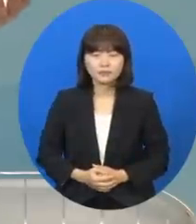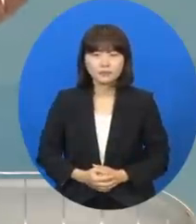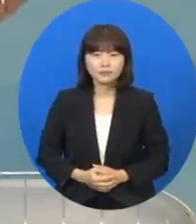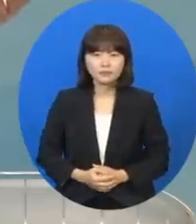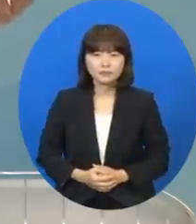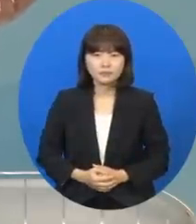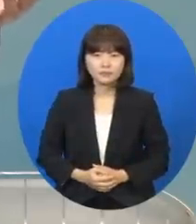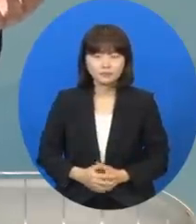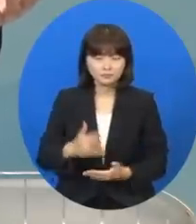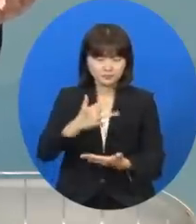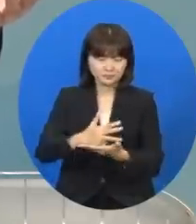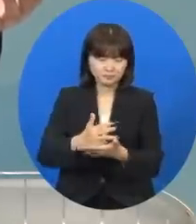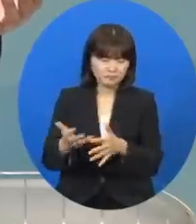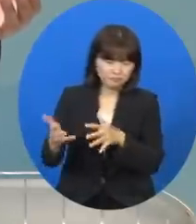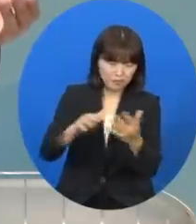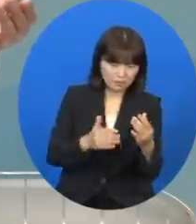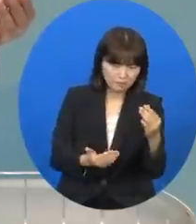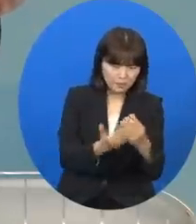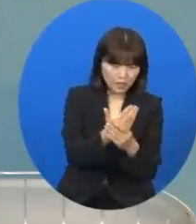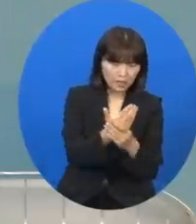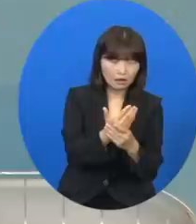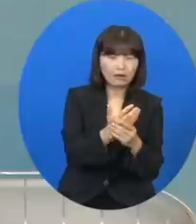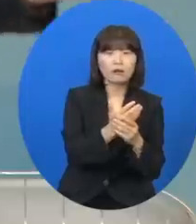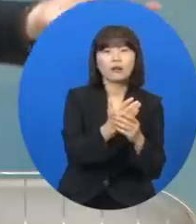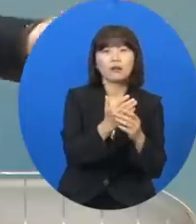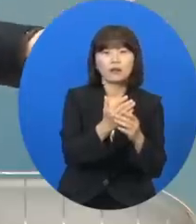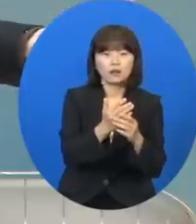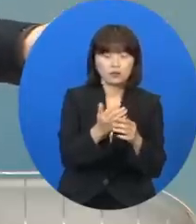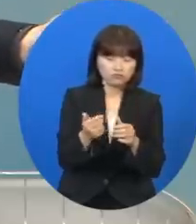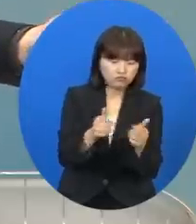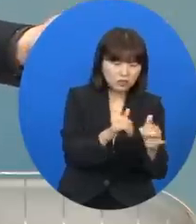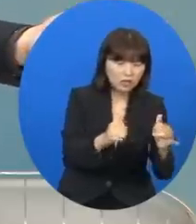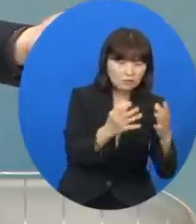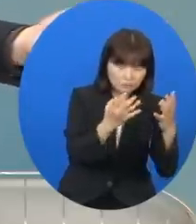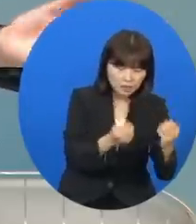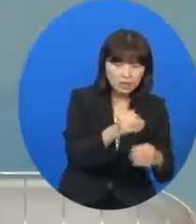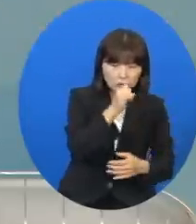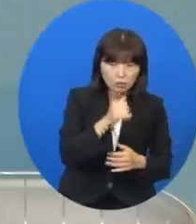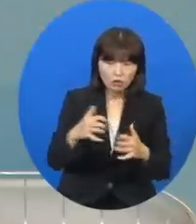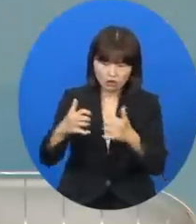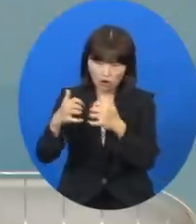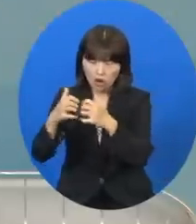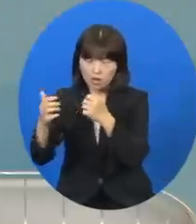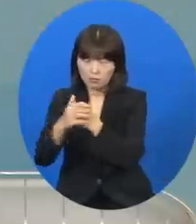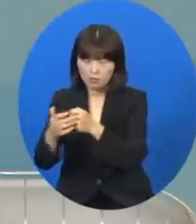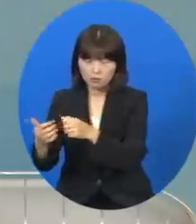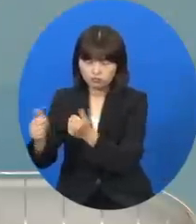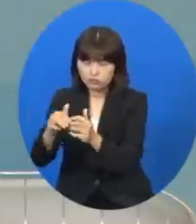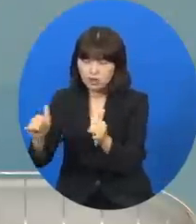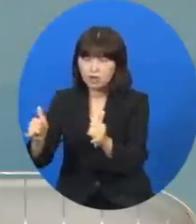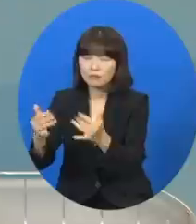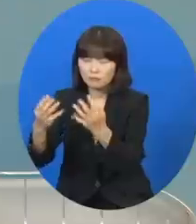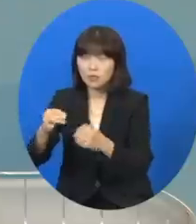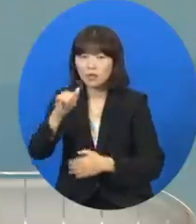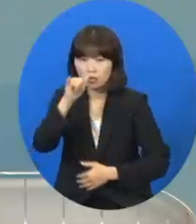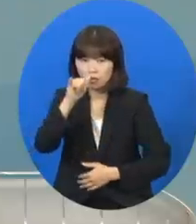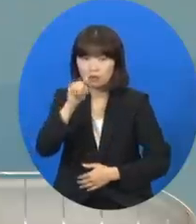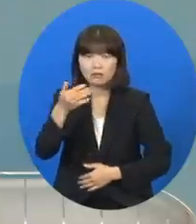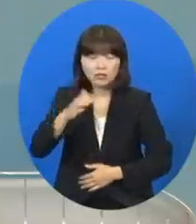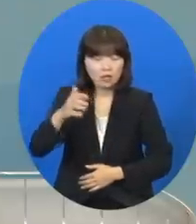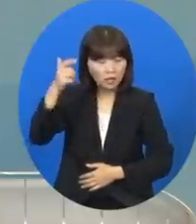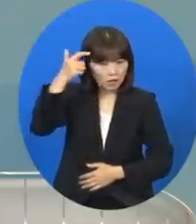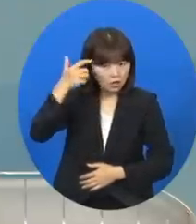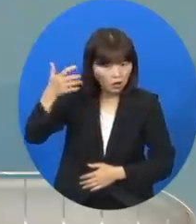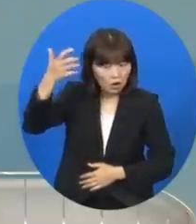참사로 죽은 사람도 많죠. 실제로 전쟁으로 죽은 사람도 많아요. 그러나 영적